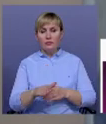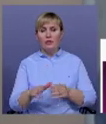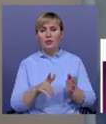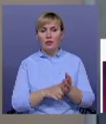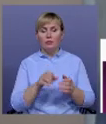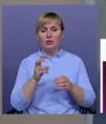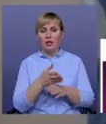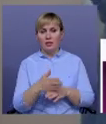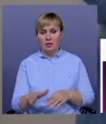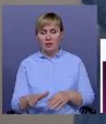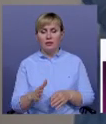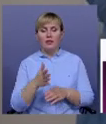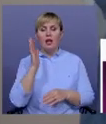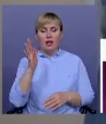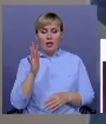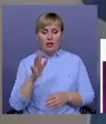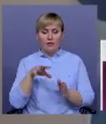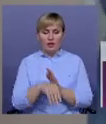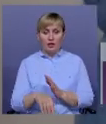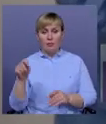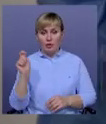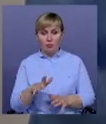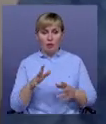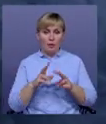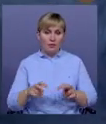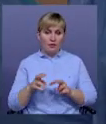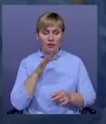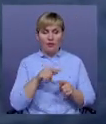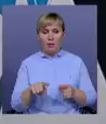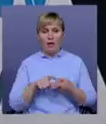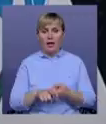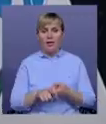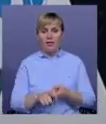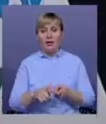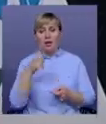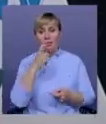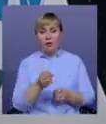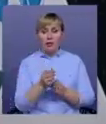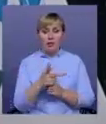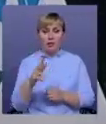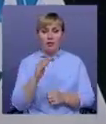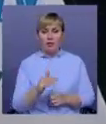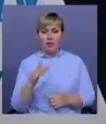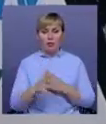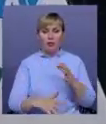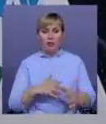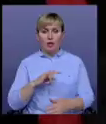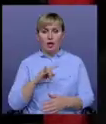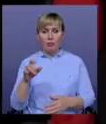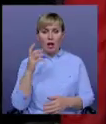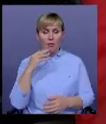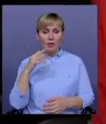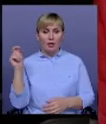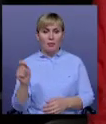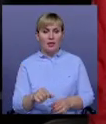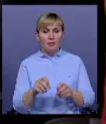специальных отделений. В дальнейшем в них прибывших будут обследовать во время карантина. Напомним, 13 февраля в международный аэропорт Алматы